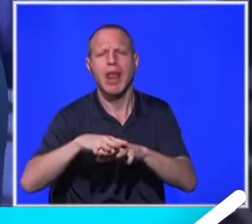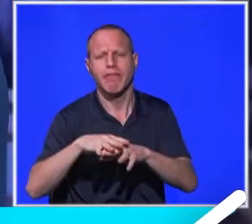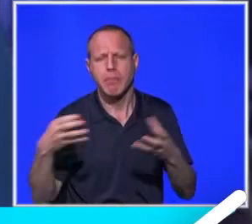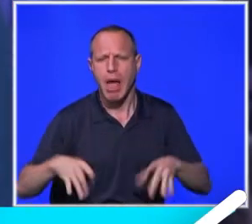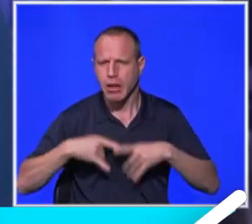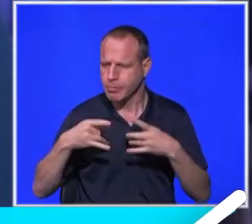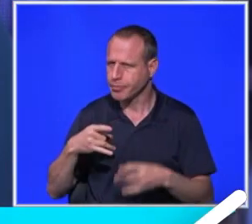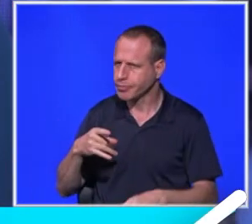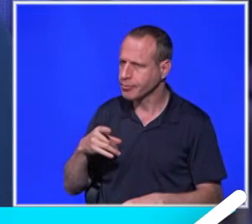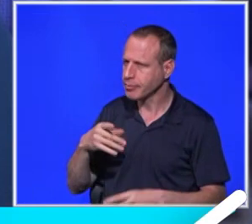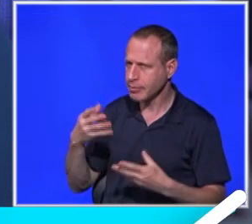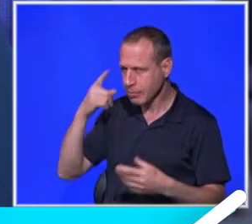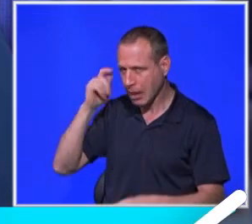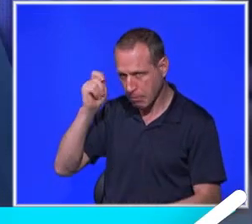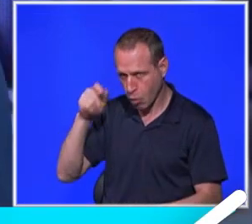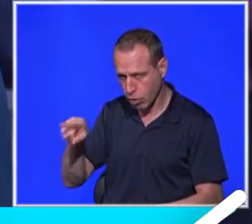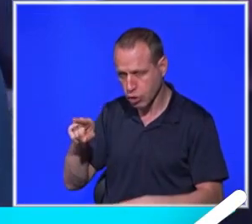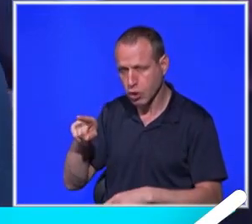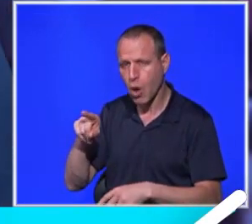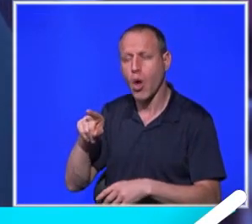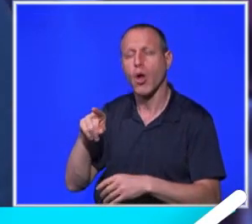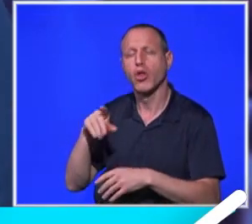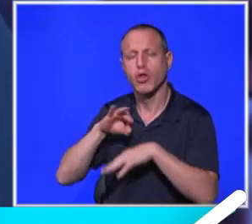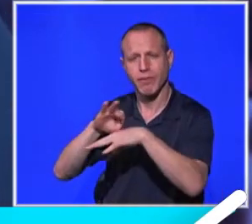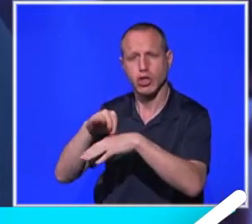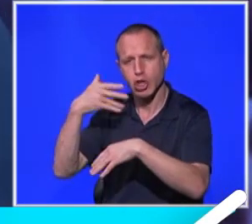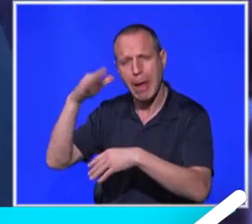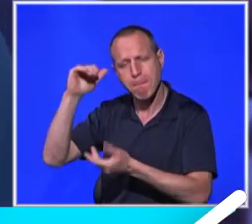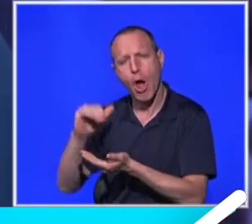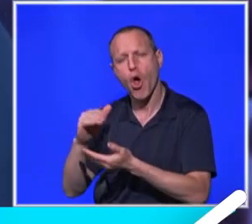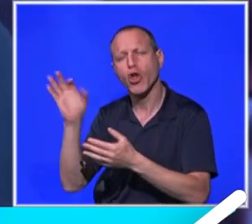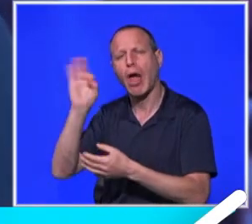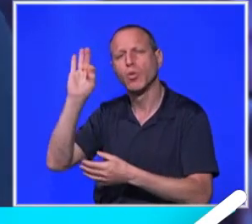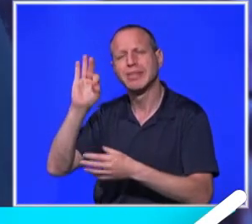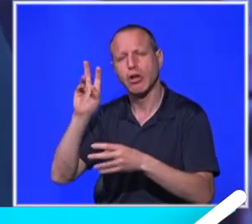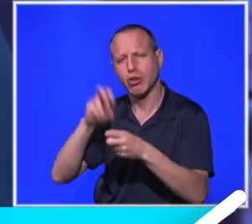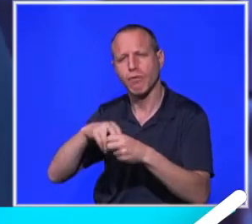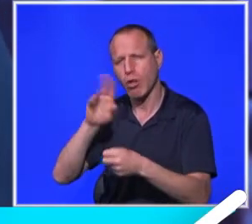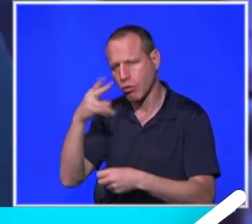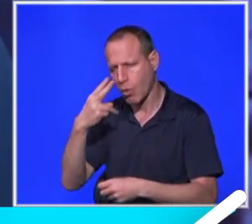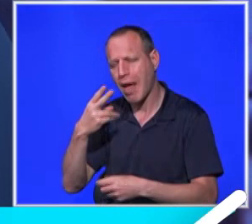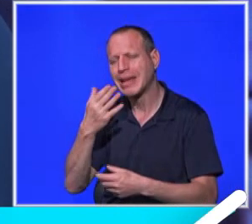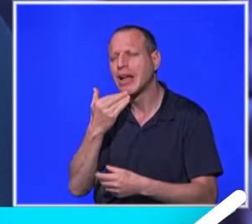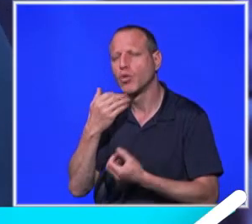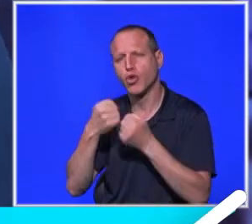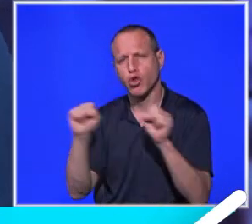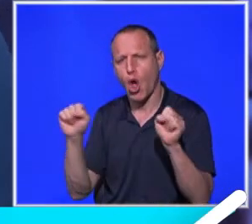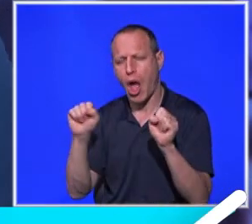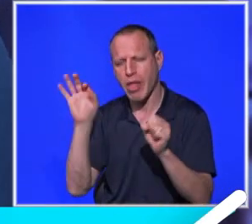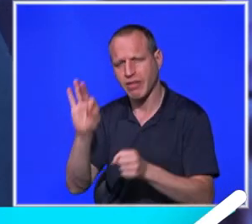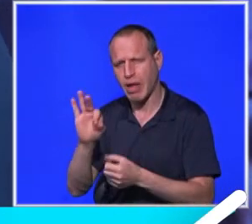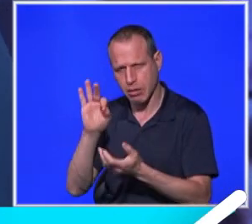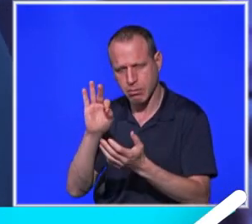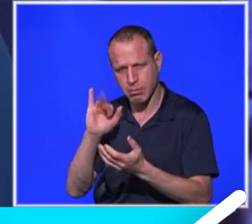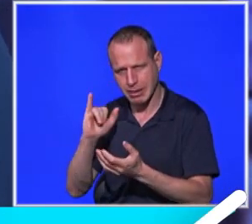הזאת תוביל לכך שיהיה פחות שיעורי השתתפות? או שאת רואה שיהדות התורה נפגעת באיזשהו מקום, אנחנו לא רואים בסקרים שום אינדיקציה